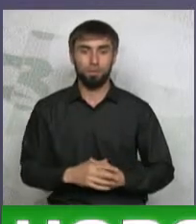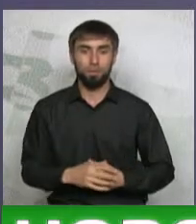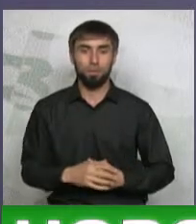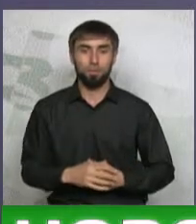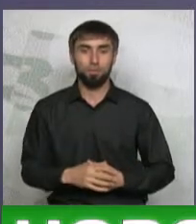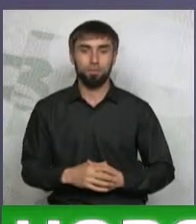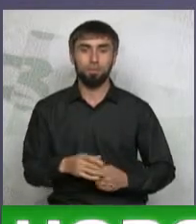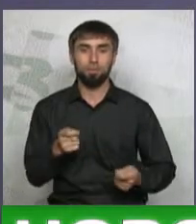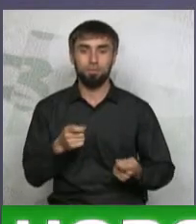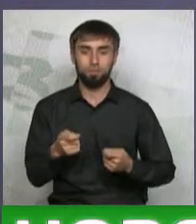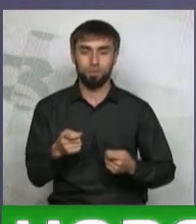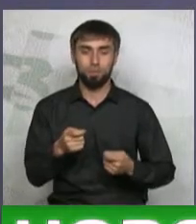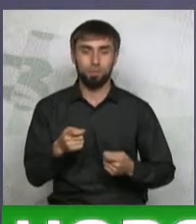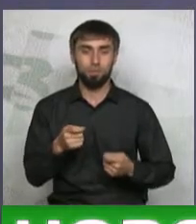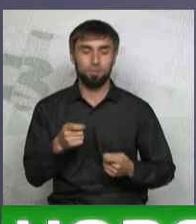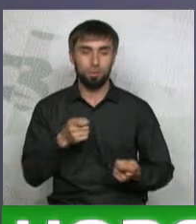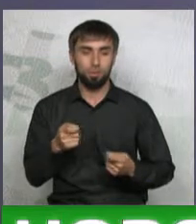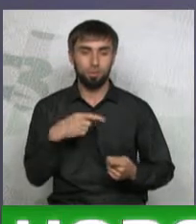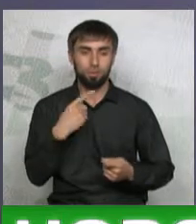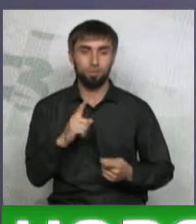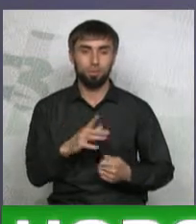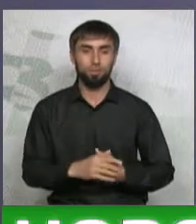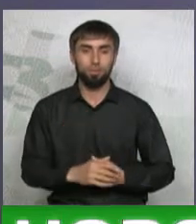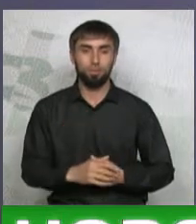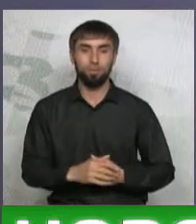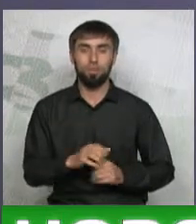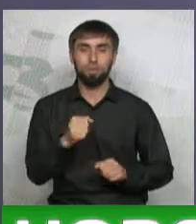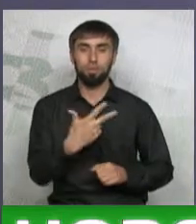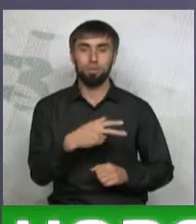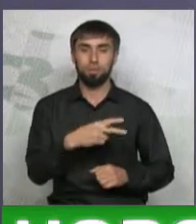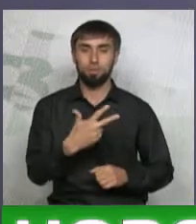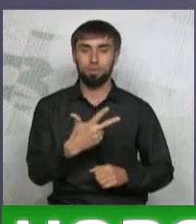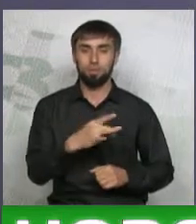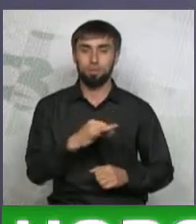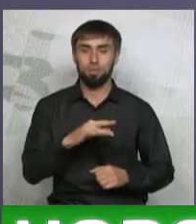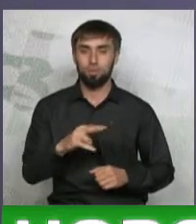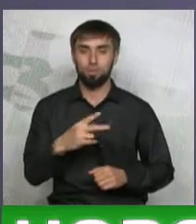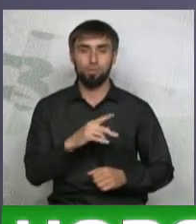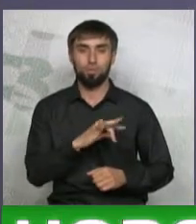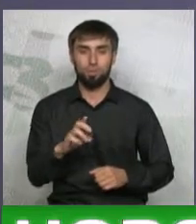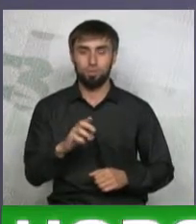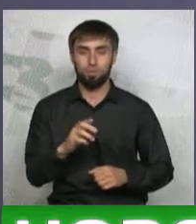Правительство скажет, во сколько это обойдется, то, что около триллиона рублей – это одна из самых глобальных